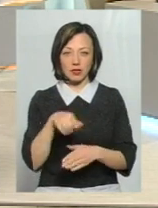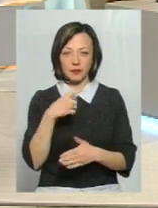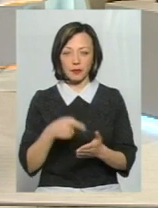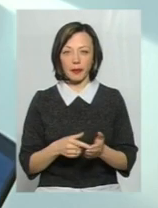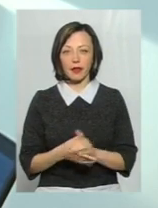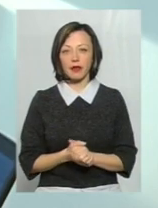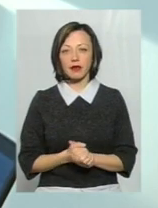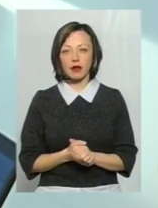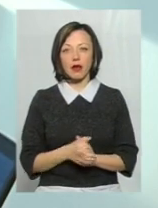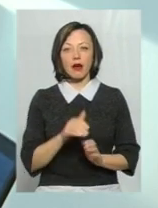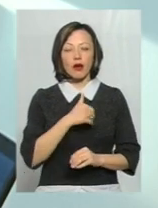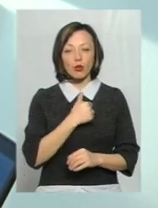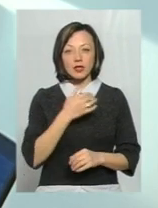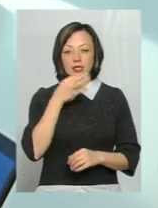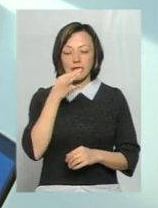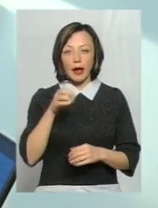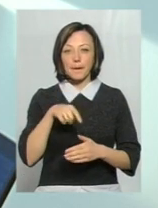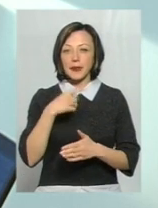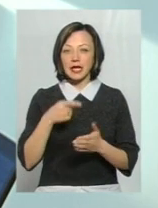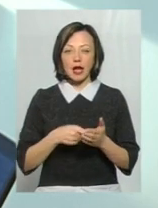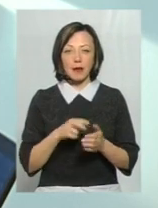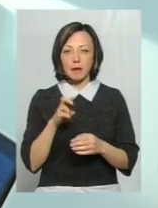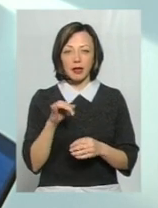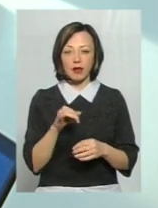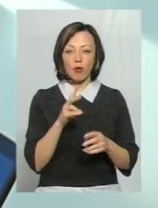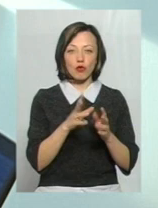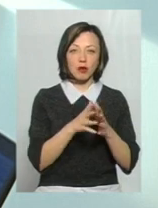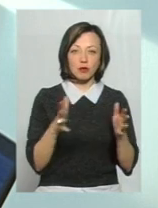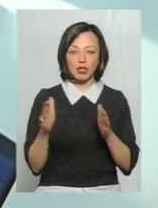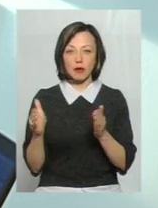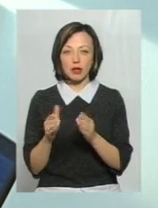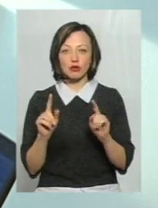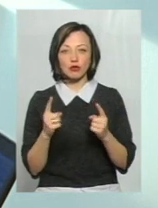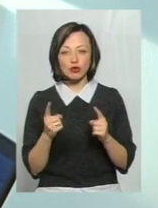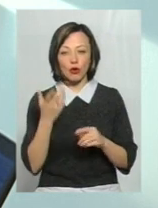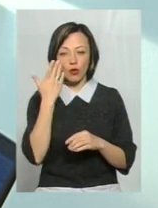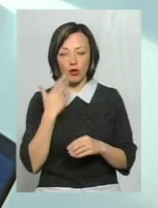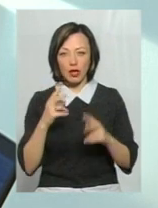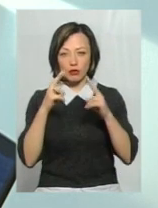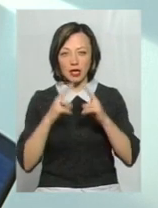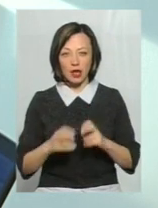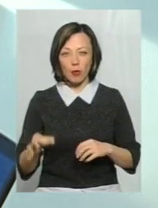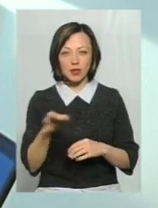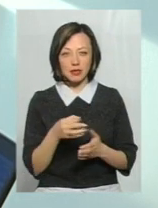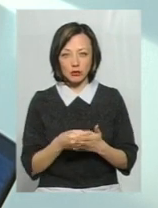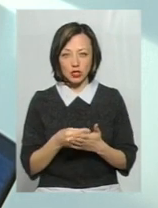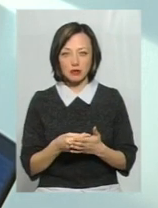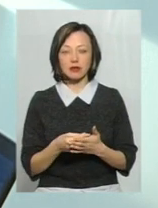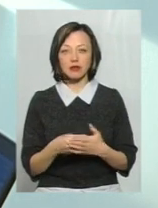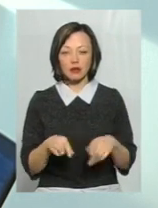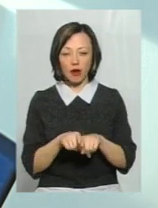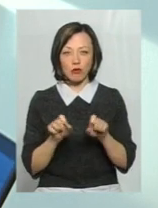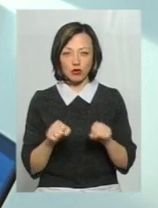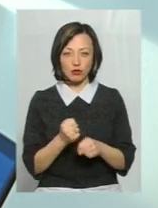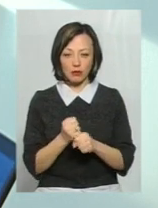би сказати, що питання я б так не ставив, яким найбільше, найменше, тому що коли ми розглядаємо обласний бюджет, безумовно, так можна